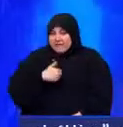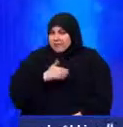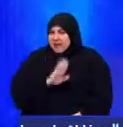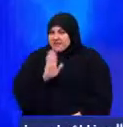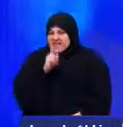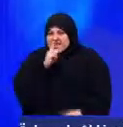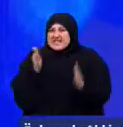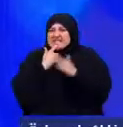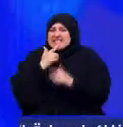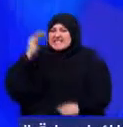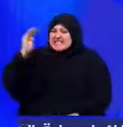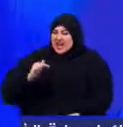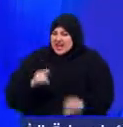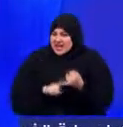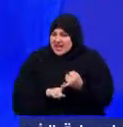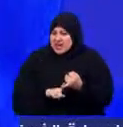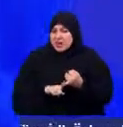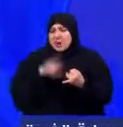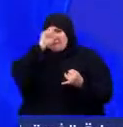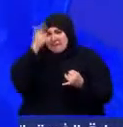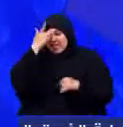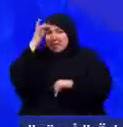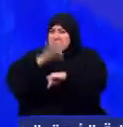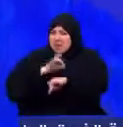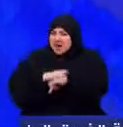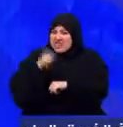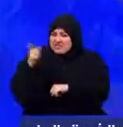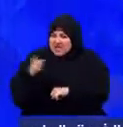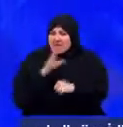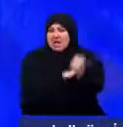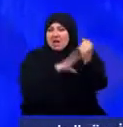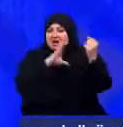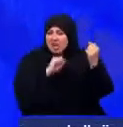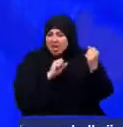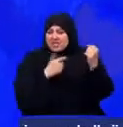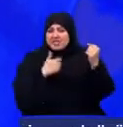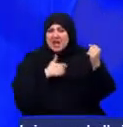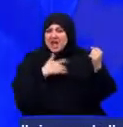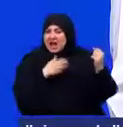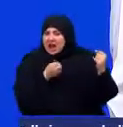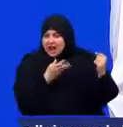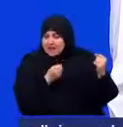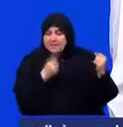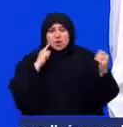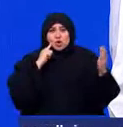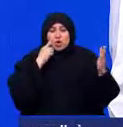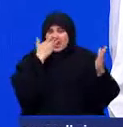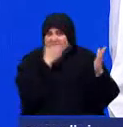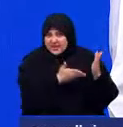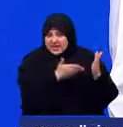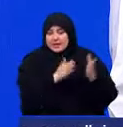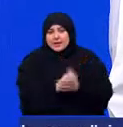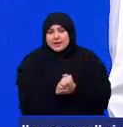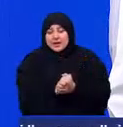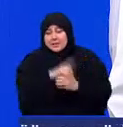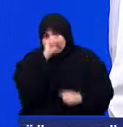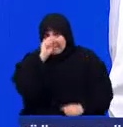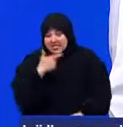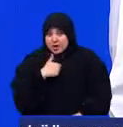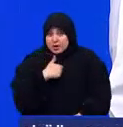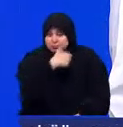صغيرة السن والمصابة بالمرض والجرحى إلى غير ذلك. إذن الأعضاء